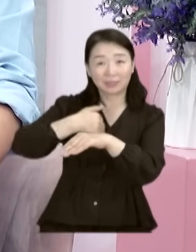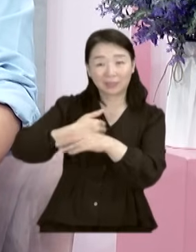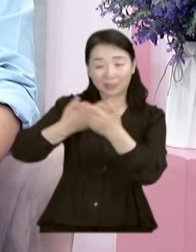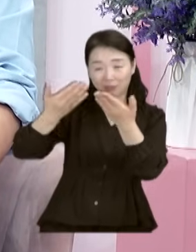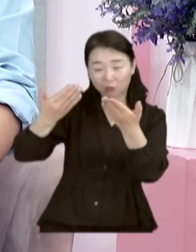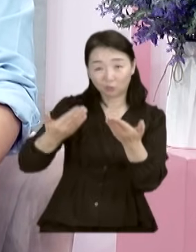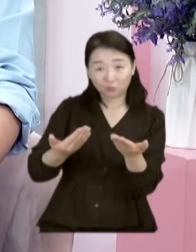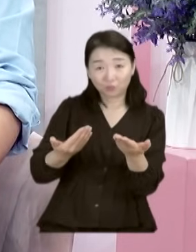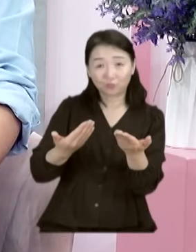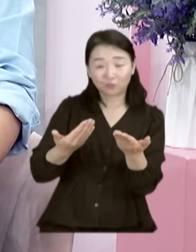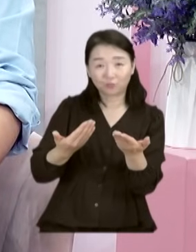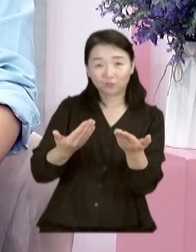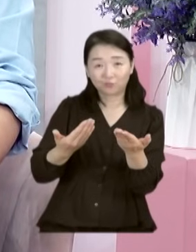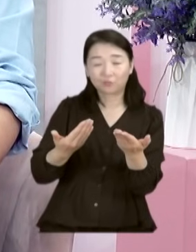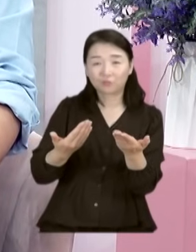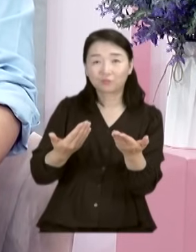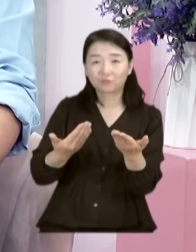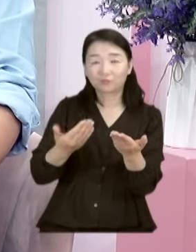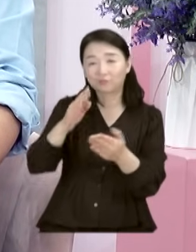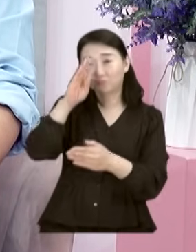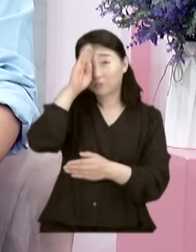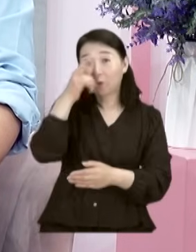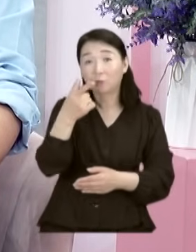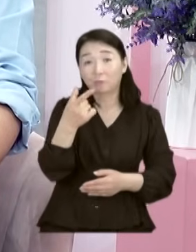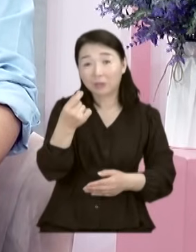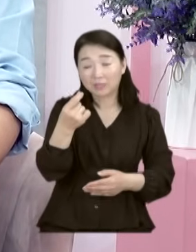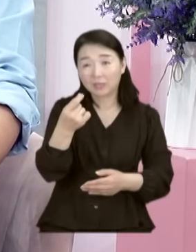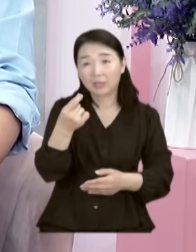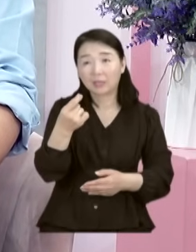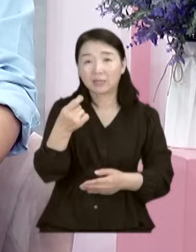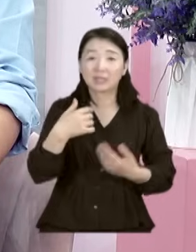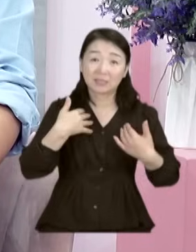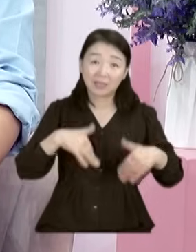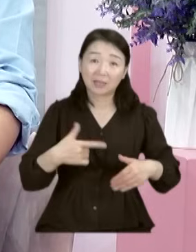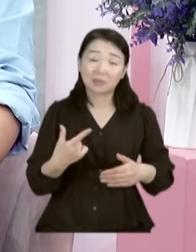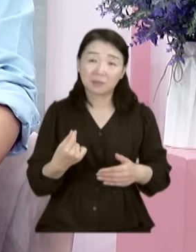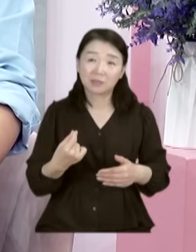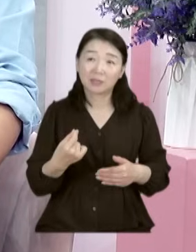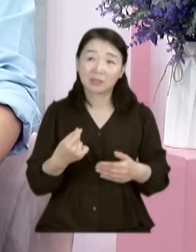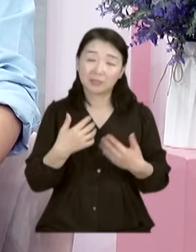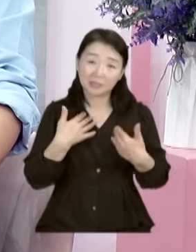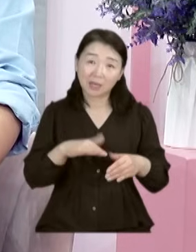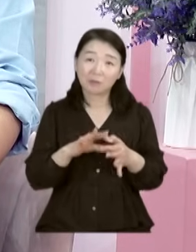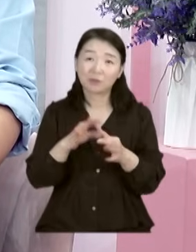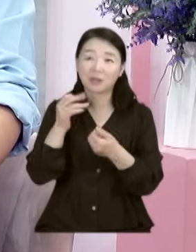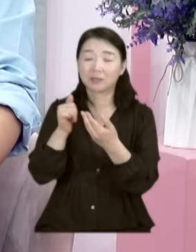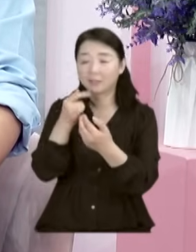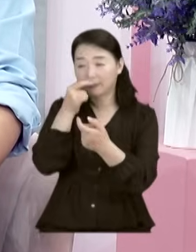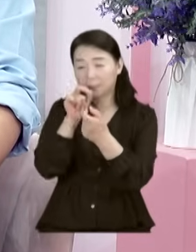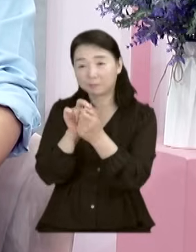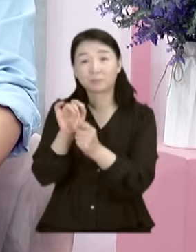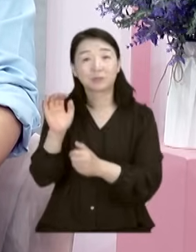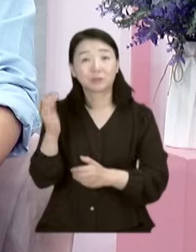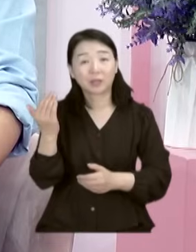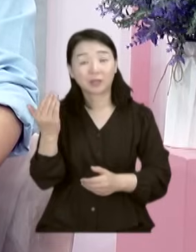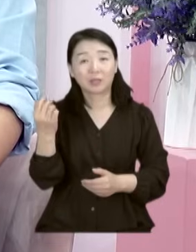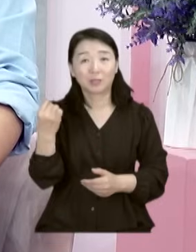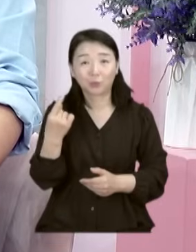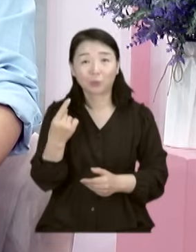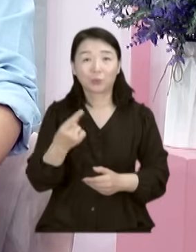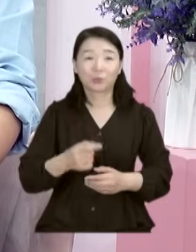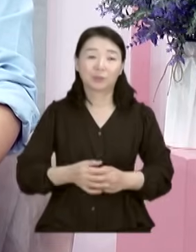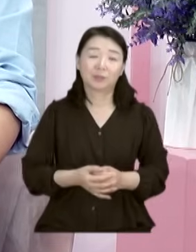저한테 주신 가시지만이 가시를 통해서 더 하나님과 친밀해지게 되고